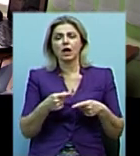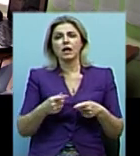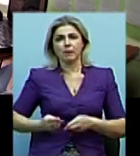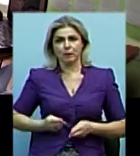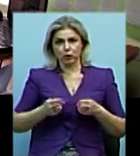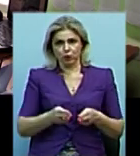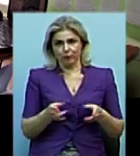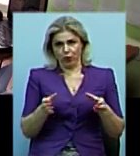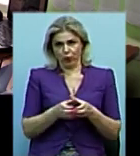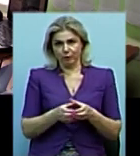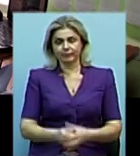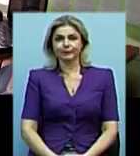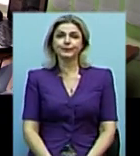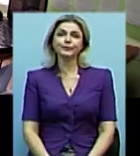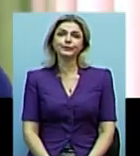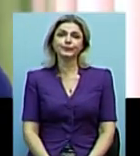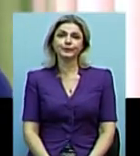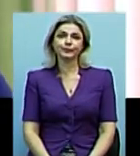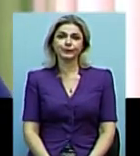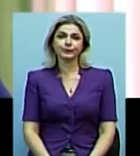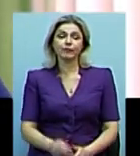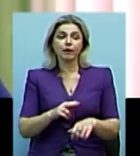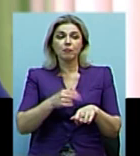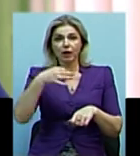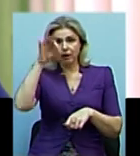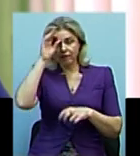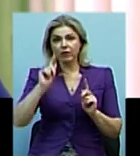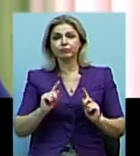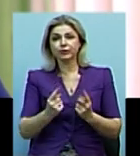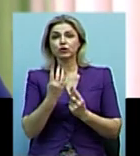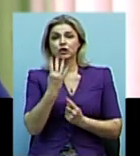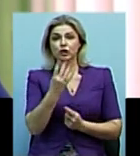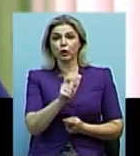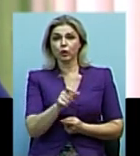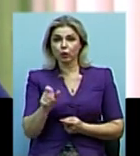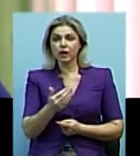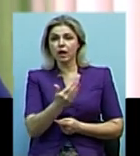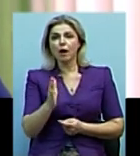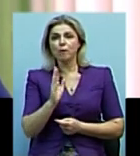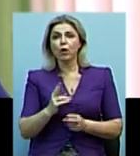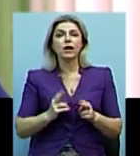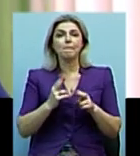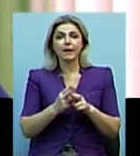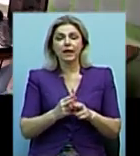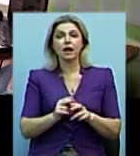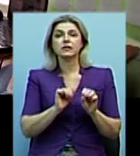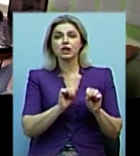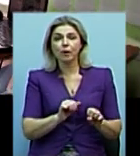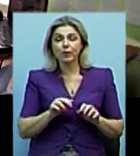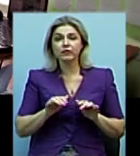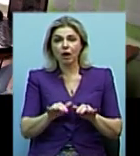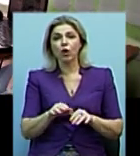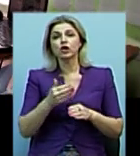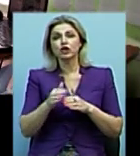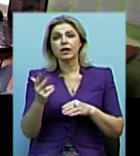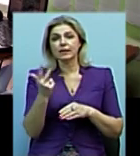групи. Надію, що в составі ОПГ. Правоохоронці затримали 4 людей. Їм будуть обирати міру запобіжного заходу в суді за